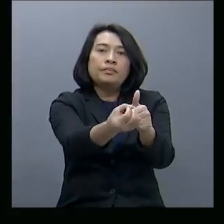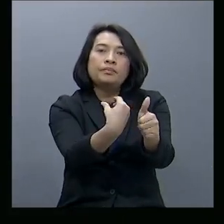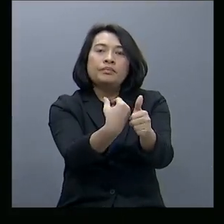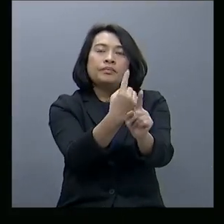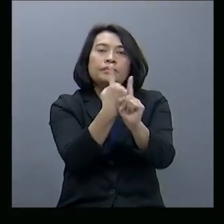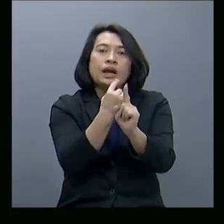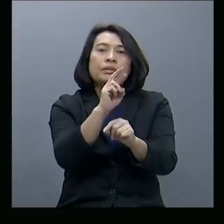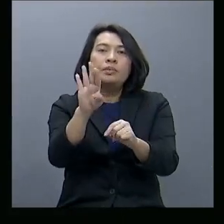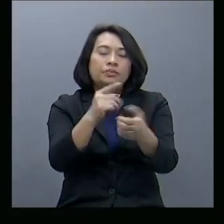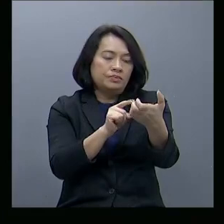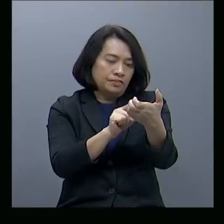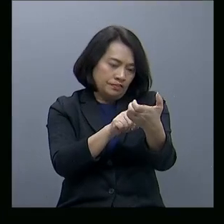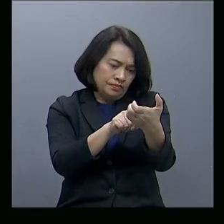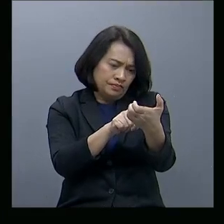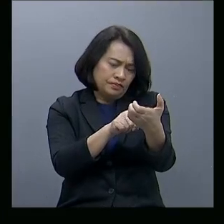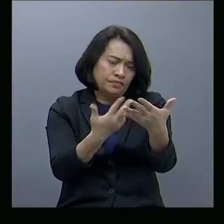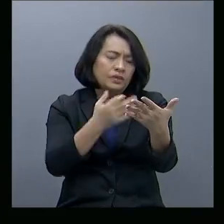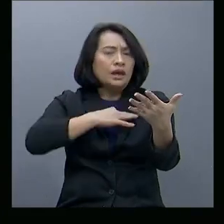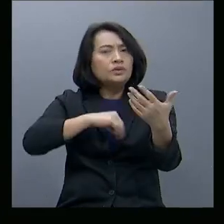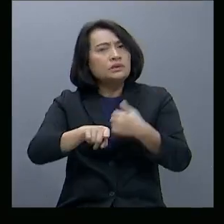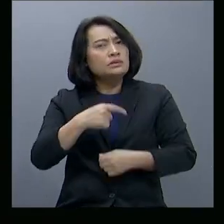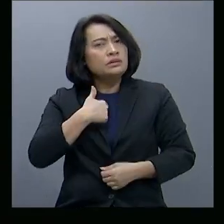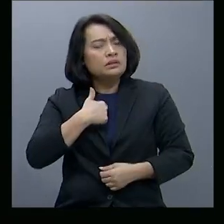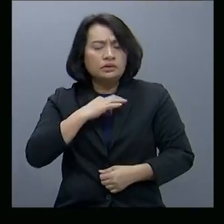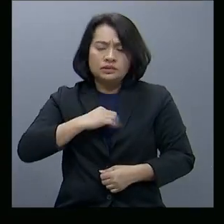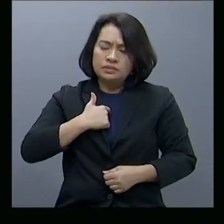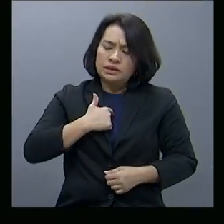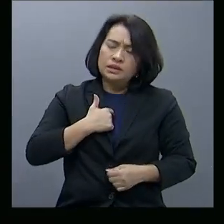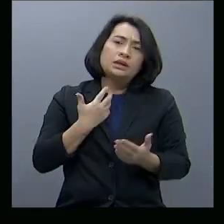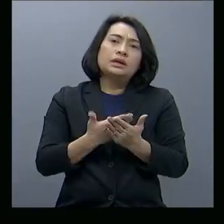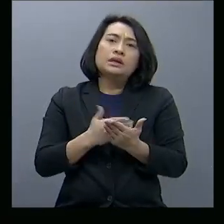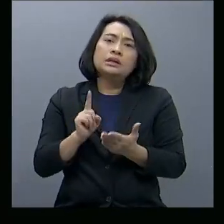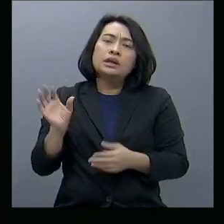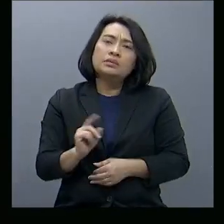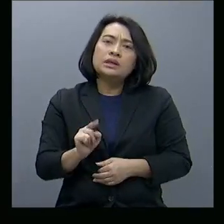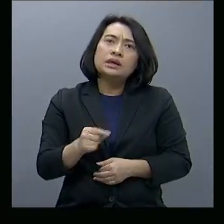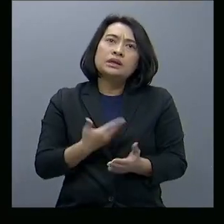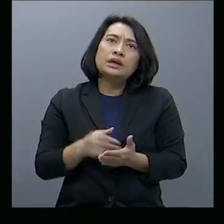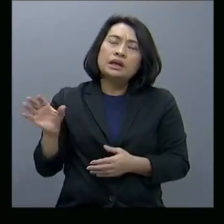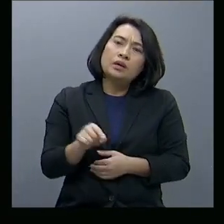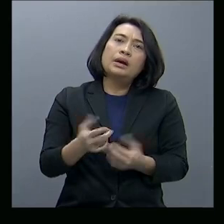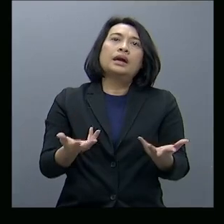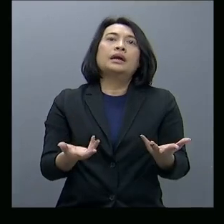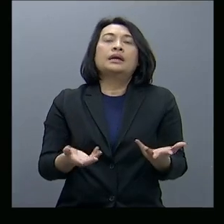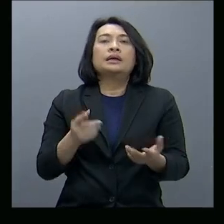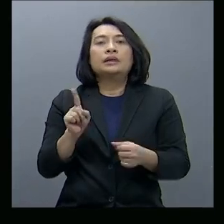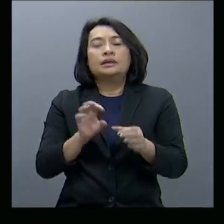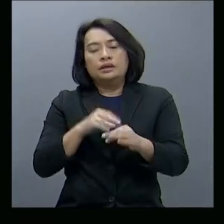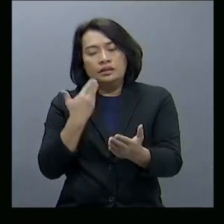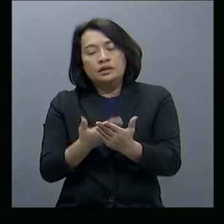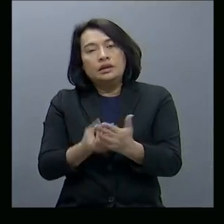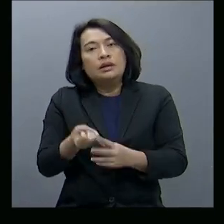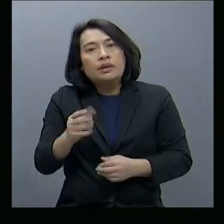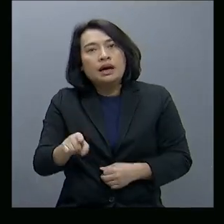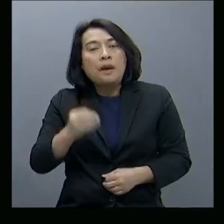อะจริงๆเราก็ยังไม่เอะใจเท่าไหร่นะยังกังวลกังวายอยู่ว่าเราจะหาเงินจำนวนนี้มาจากไหนแต่มันมากถึงขั้นที่เราจะต้องเอา